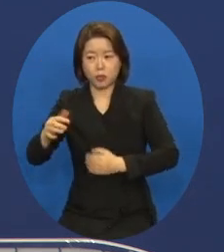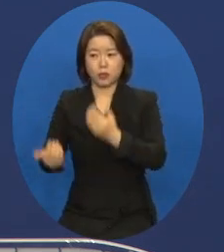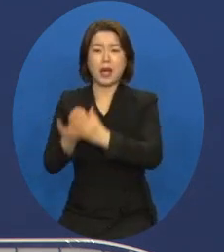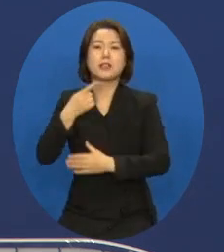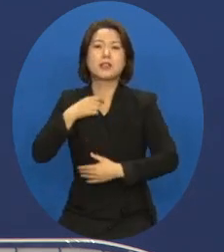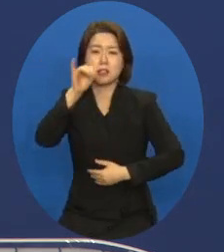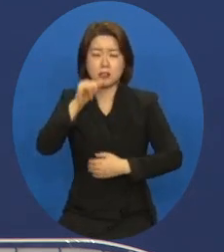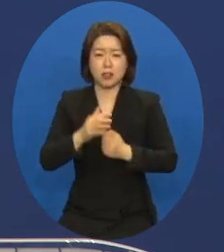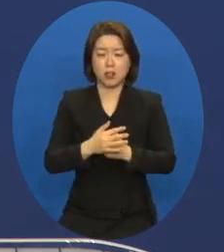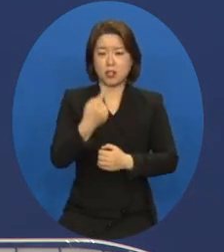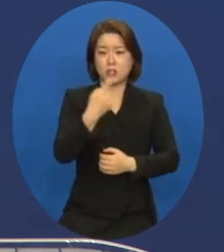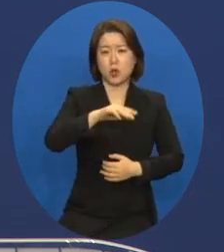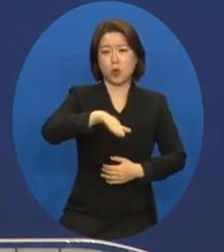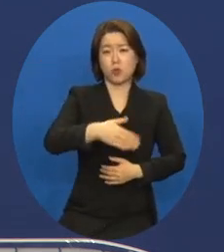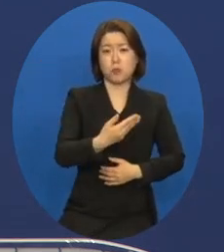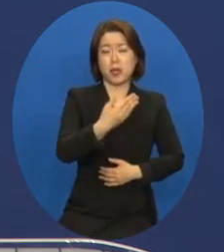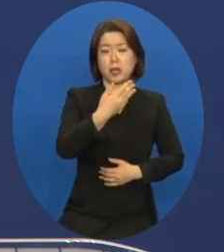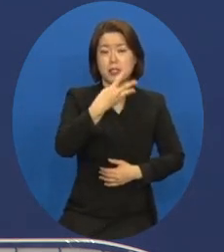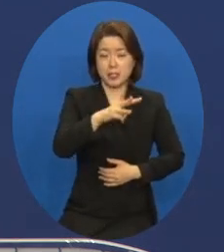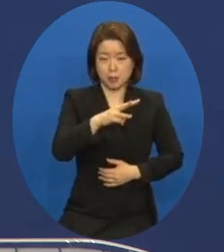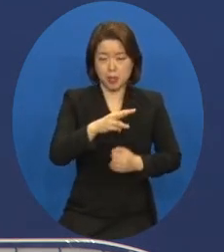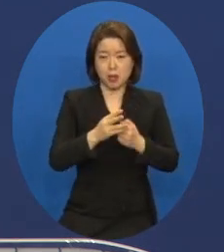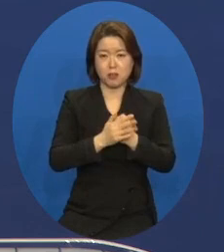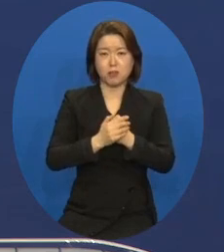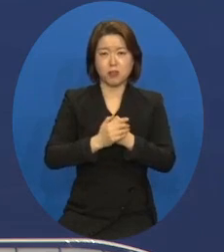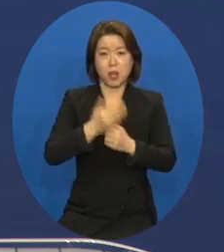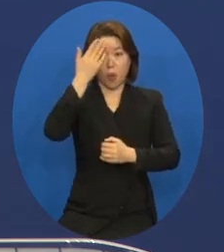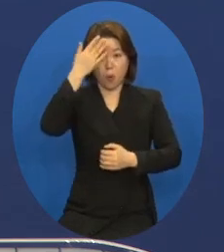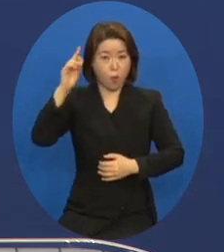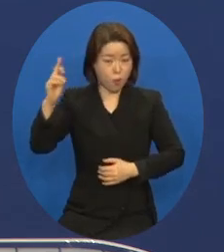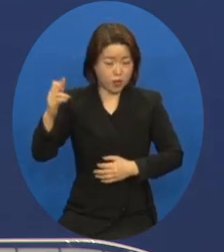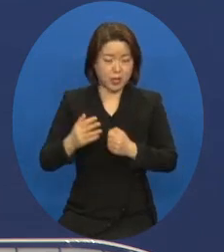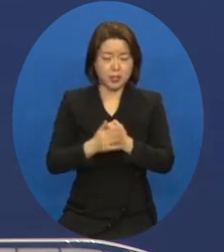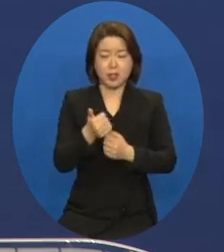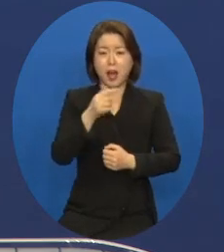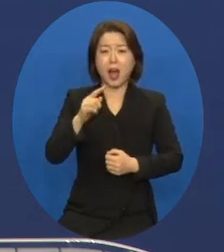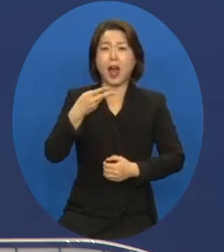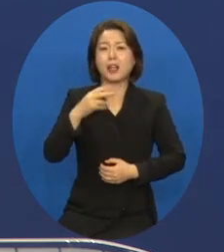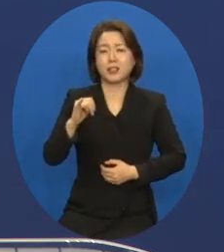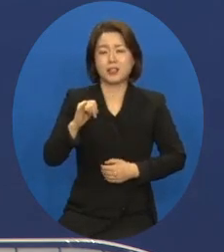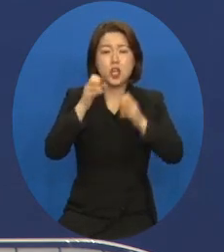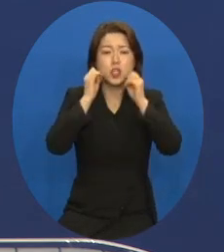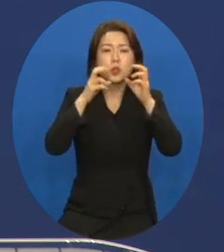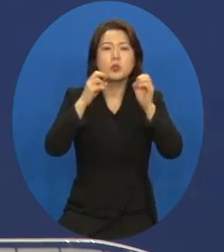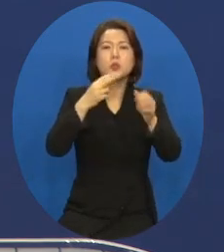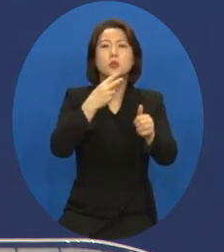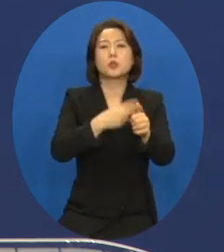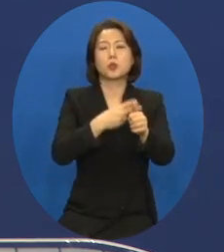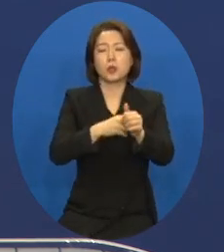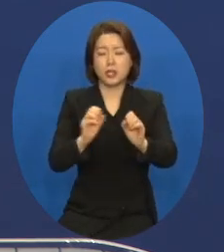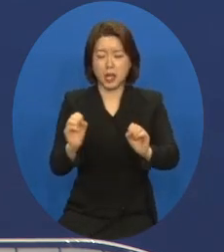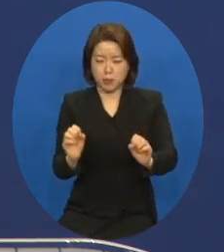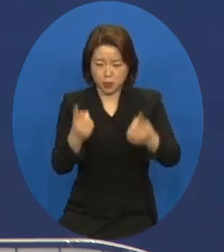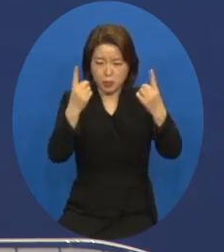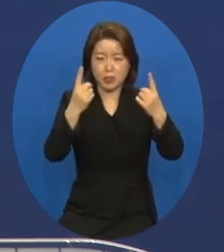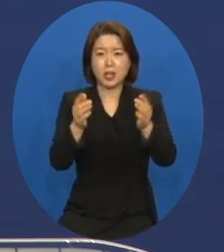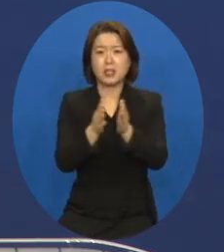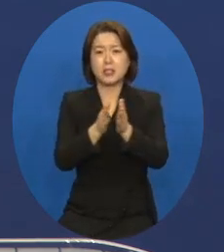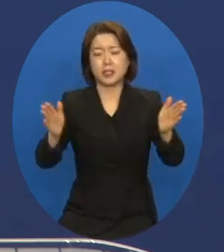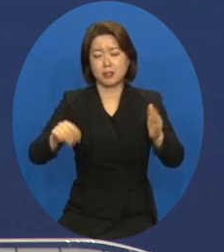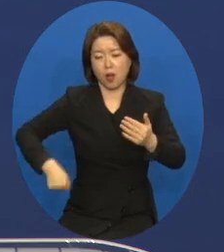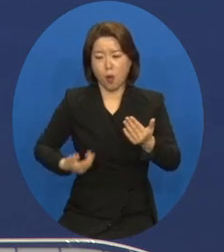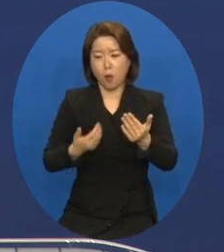원산에서 하디 0 선교사님 으로 이날 시작된 회기 부흥이 일어났습니다